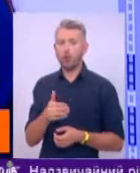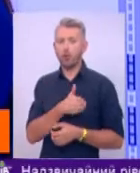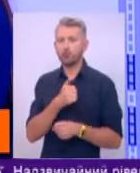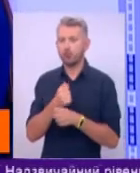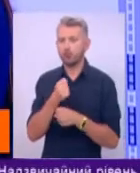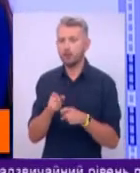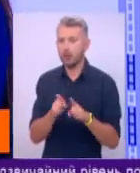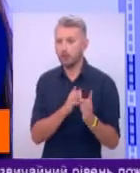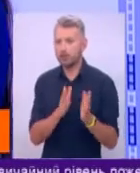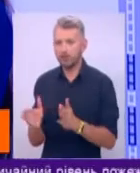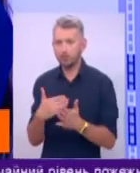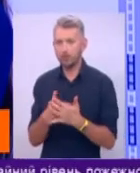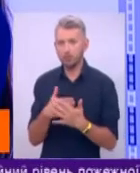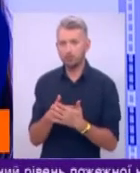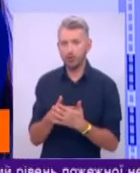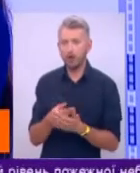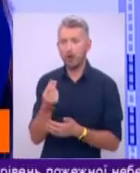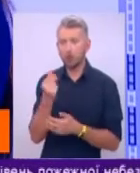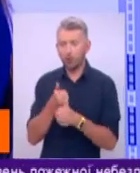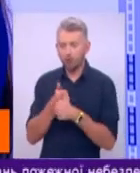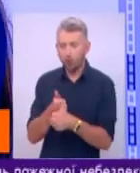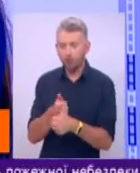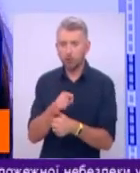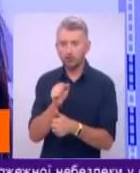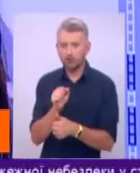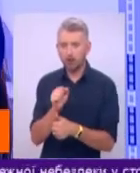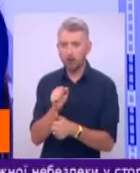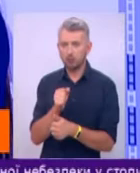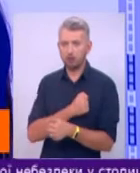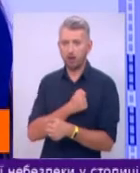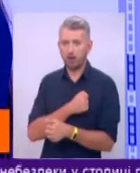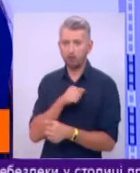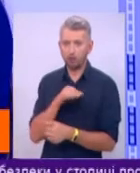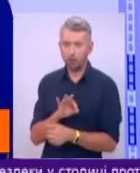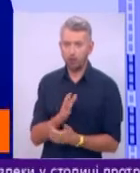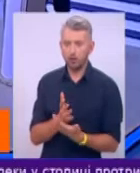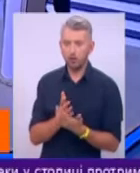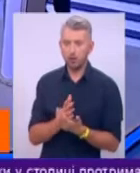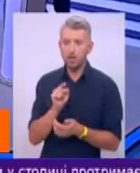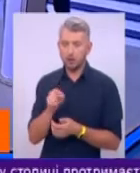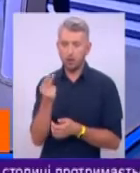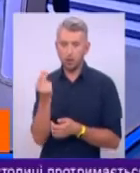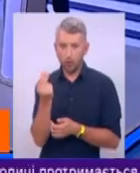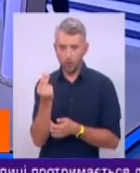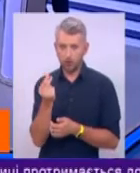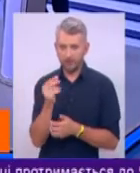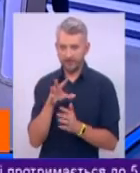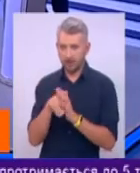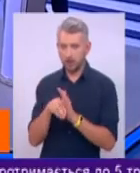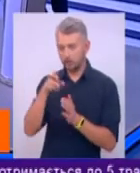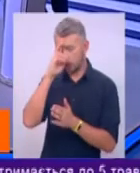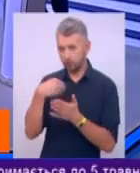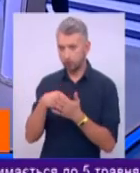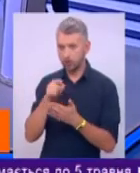зробити таку систему, що нібито кошти ходять за атовцями, скажімо так. От, власне, тих коштів, закладених в держбюджет,